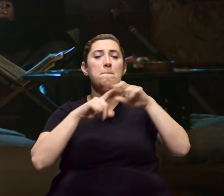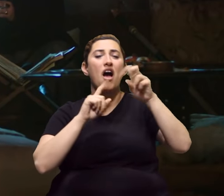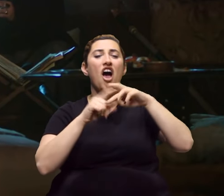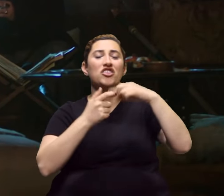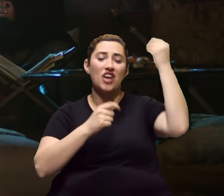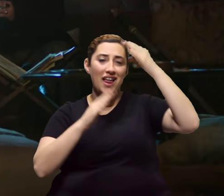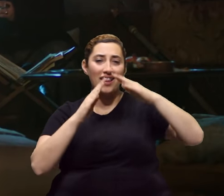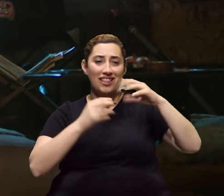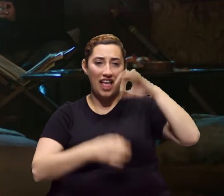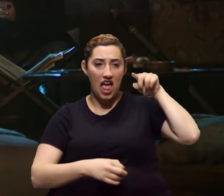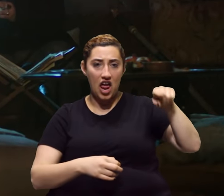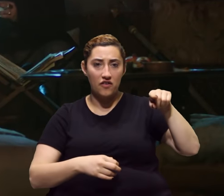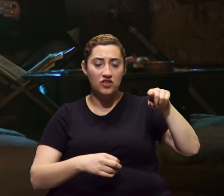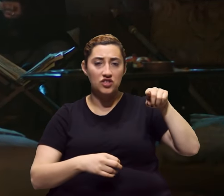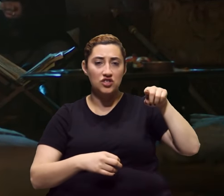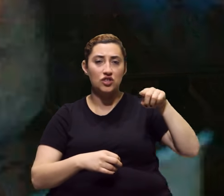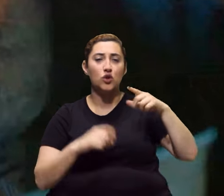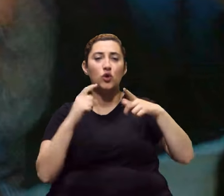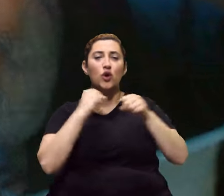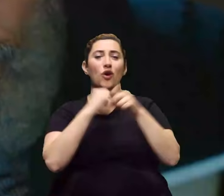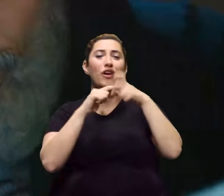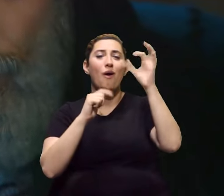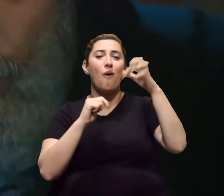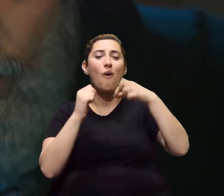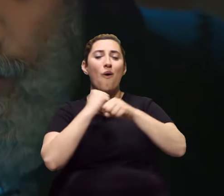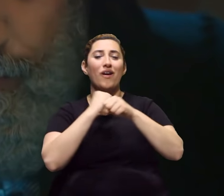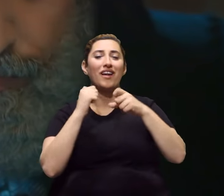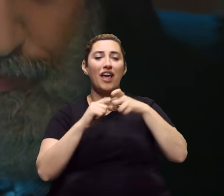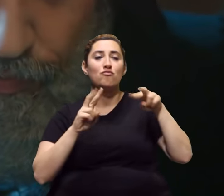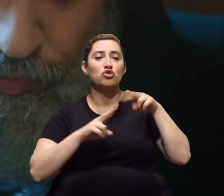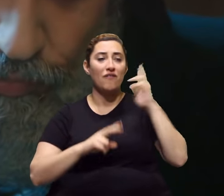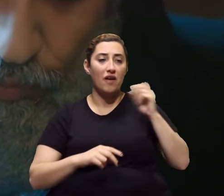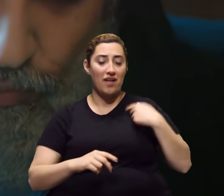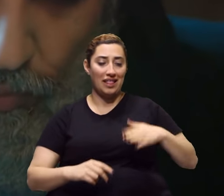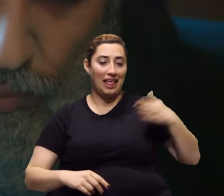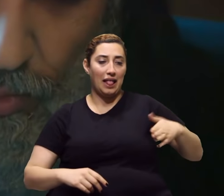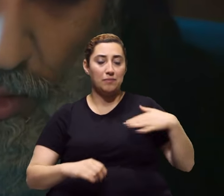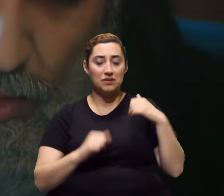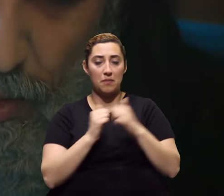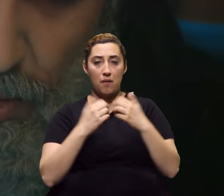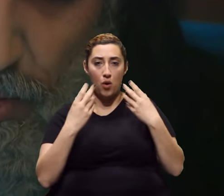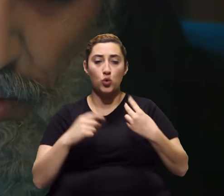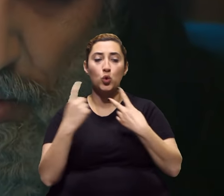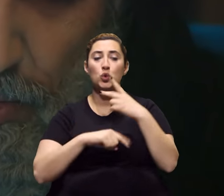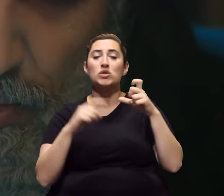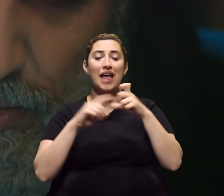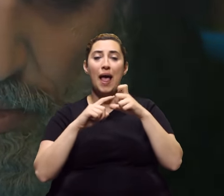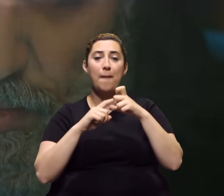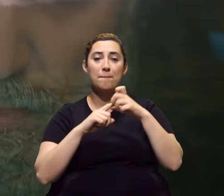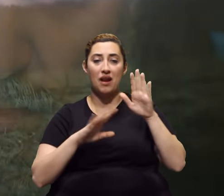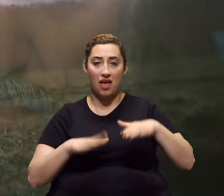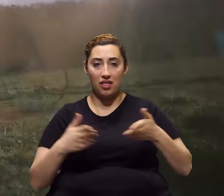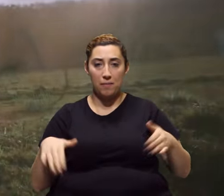dervişi Pet George Mustafa Efendi de yanımızda kıra vardık Yunus Emrem'e.